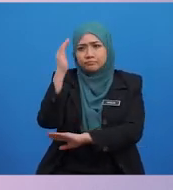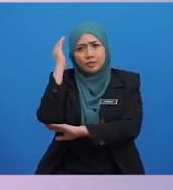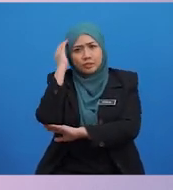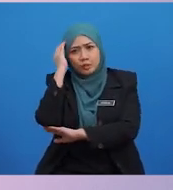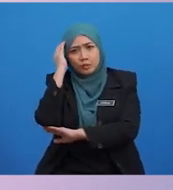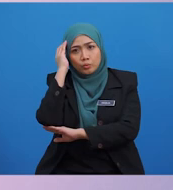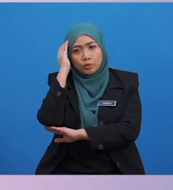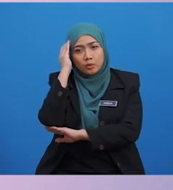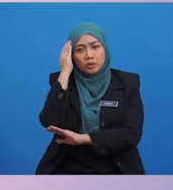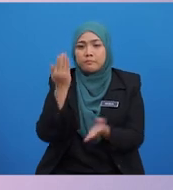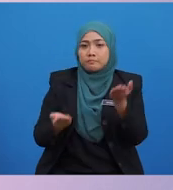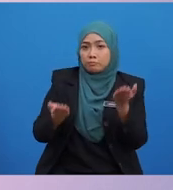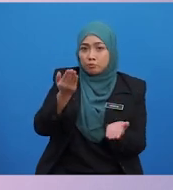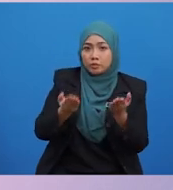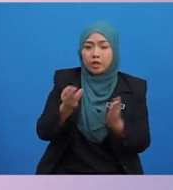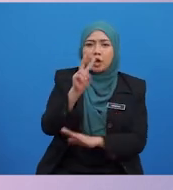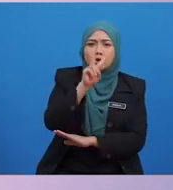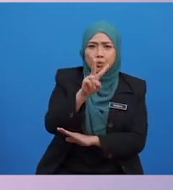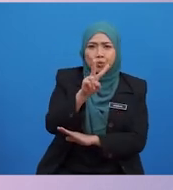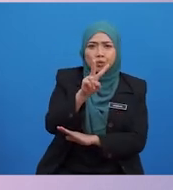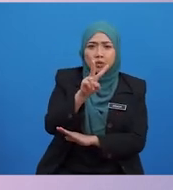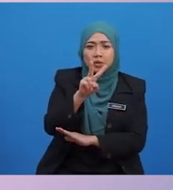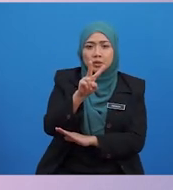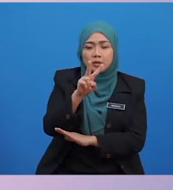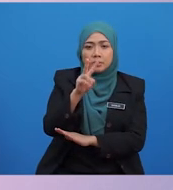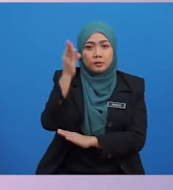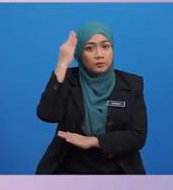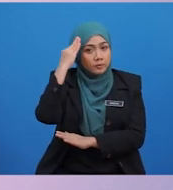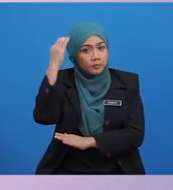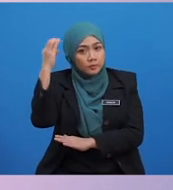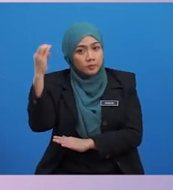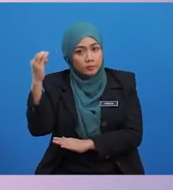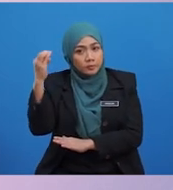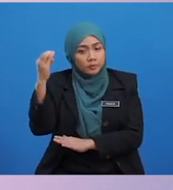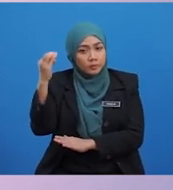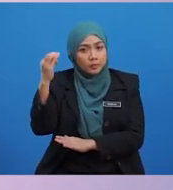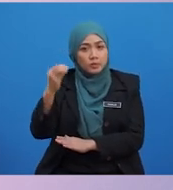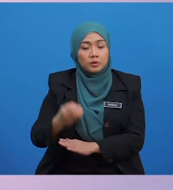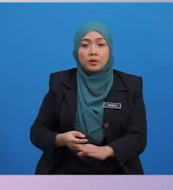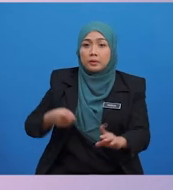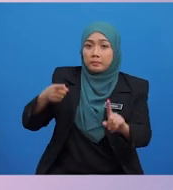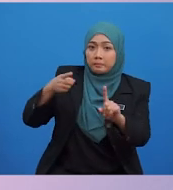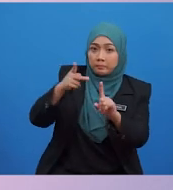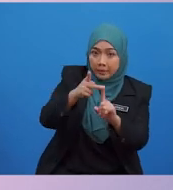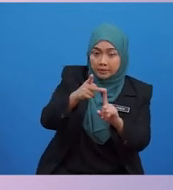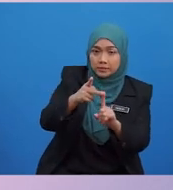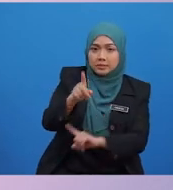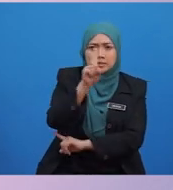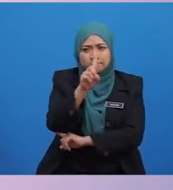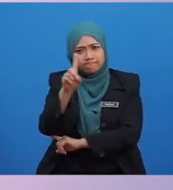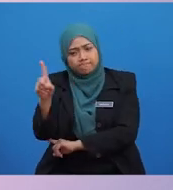terhadap sesuatu sebagai contoh diberi segitiga dengan sujud PS